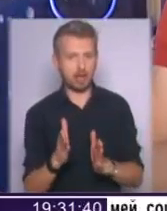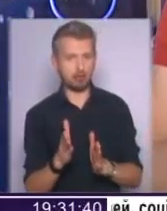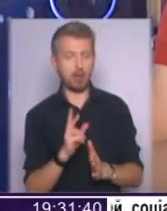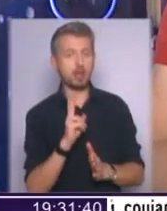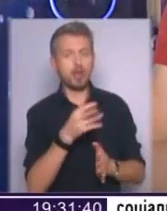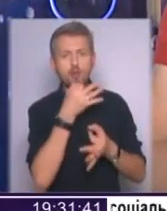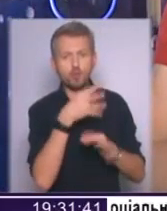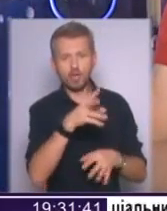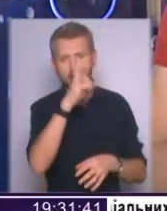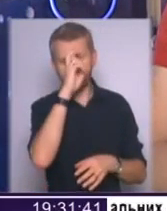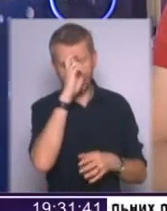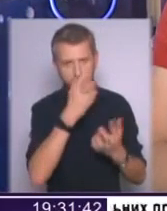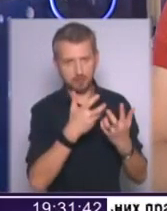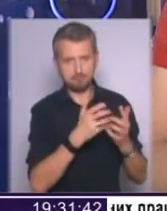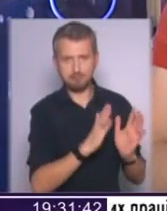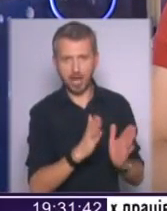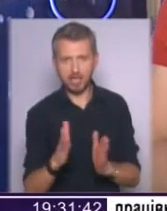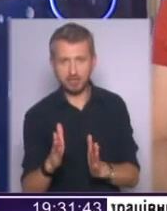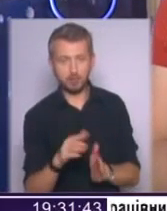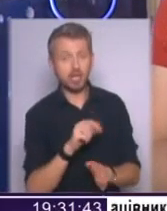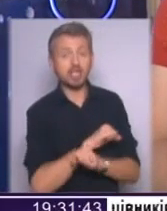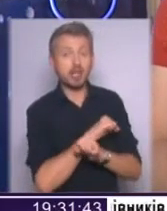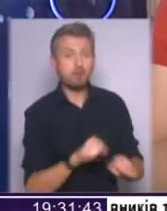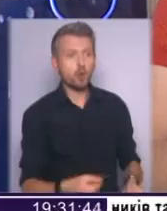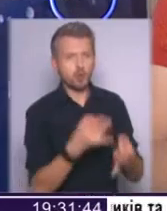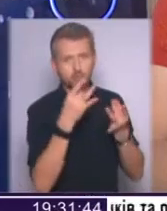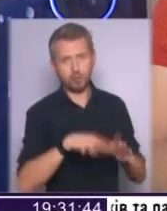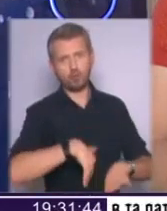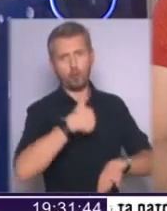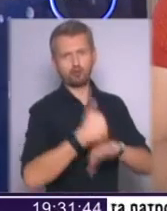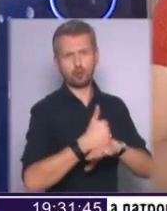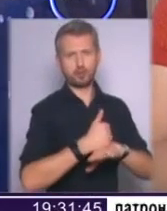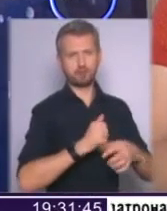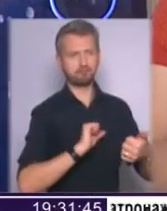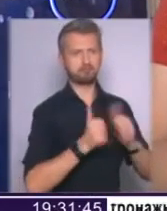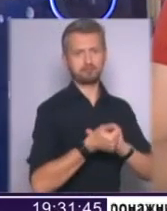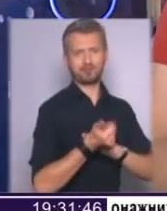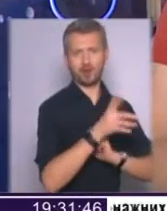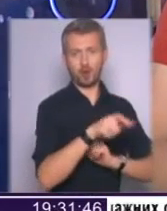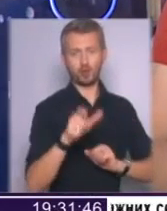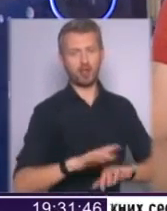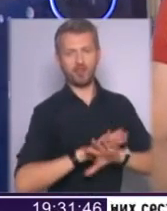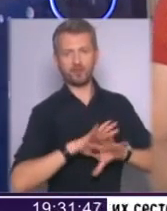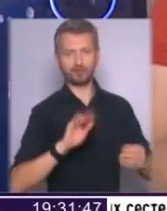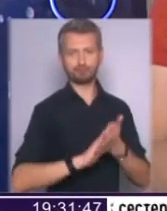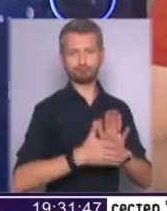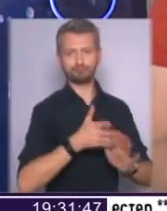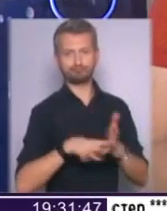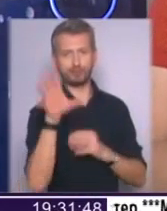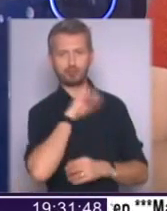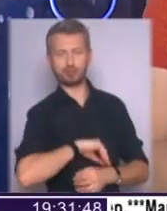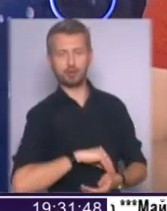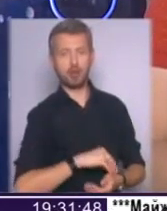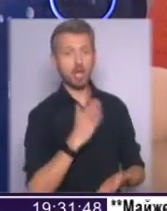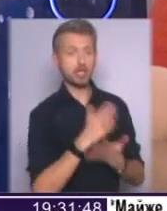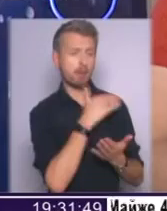державна механізм. Да? Тобто її не можна так просто взяти, очолити або змінити декілька людей і вважати, що все, ми змінили все міністерство. Є дуже багато